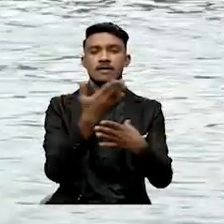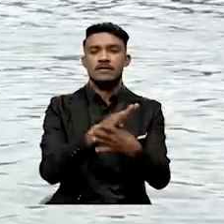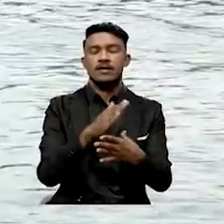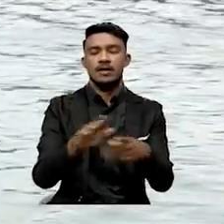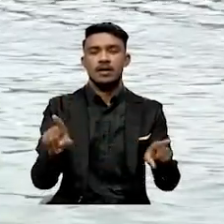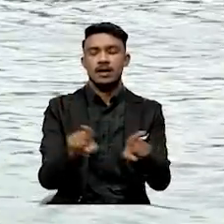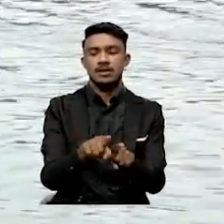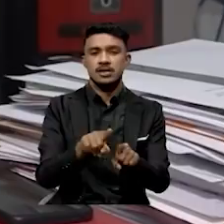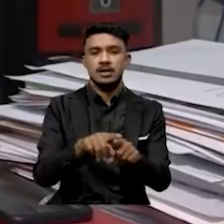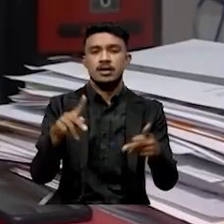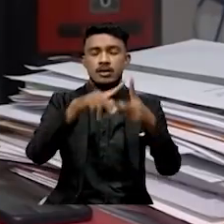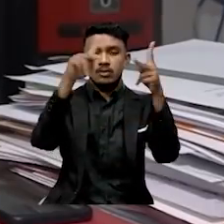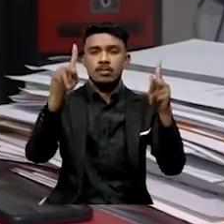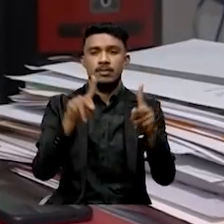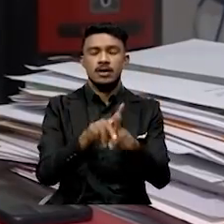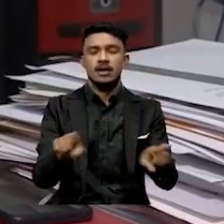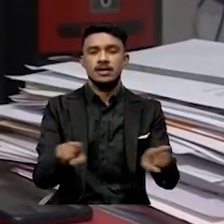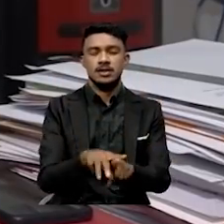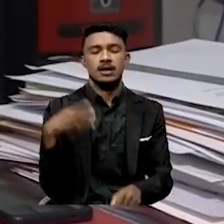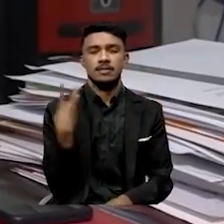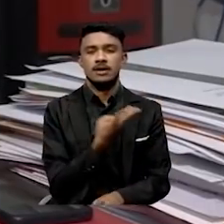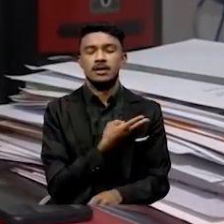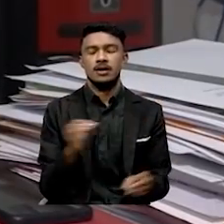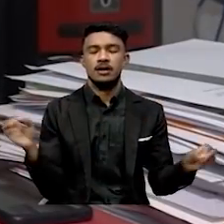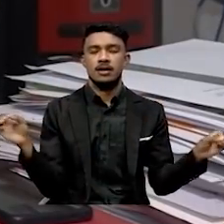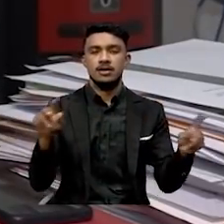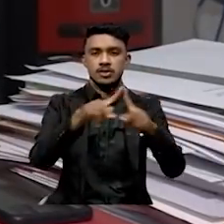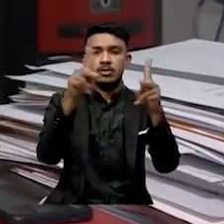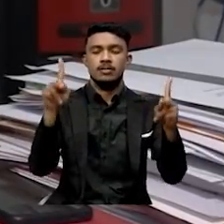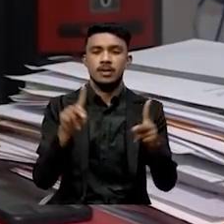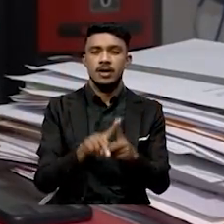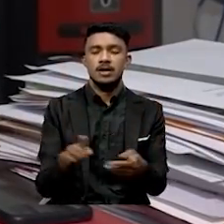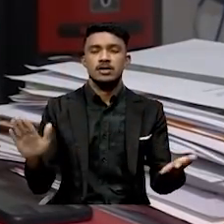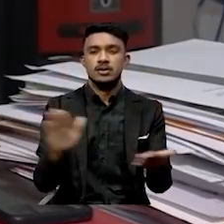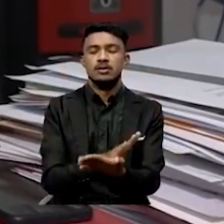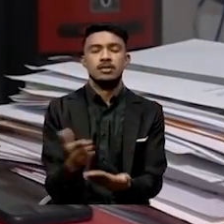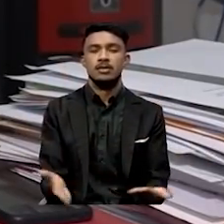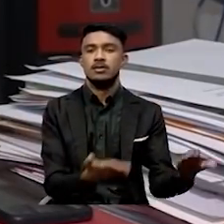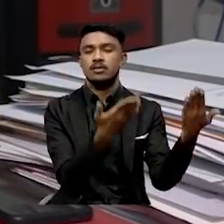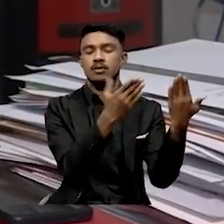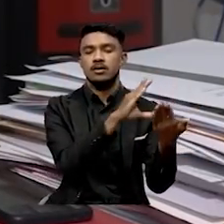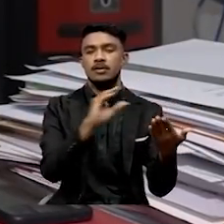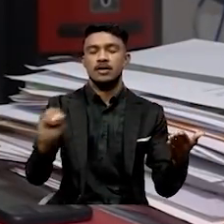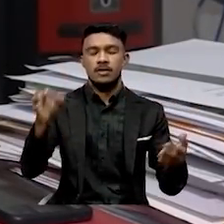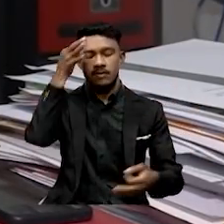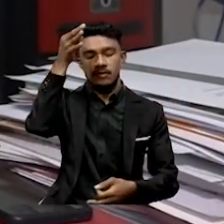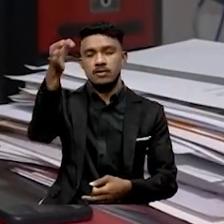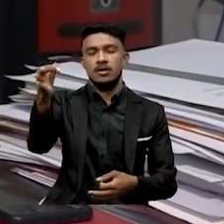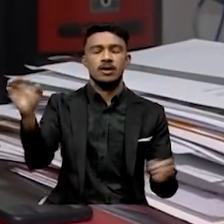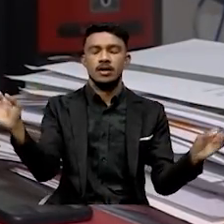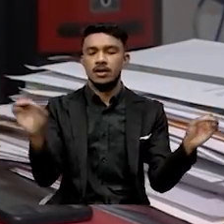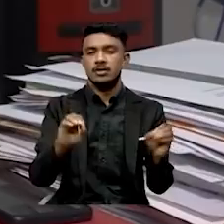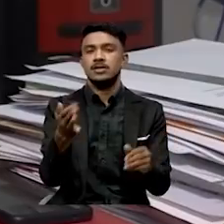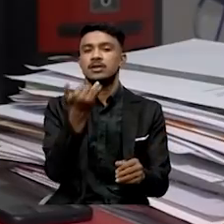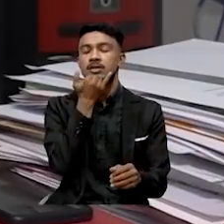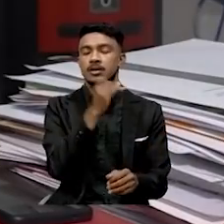kompanya hanya sa amin ni ane ne. Ne laos kompanya ida be kar surat tahan dor laudit para abang bayi dua tetak. Ni ne imposto ni sebenarnya laos problema